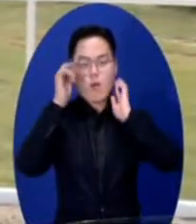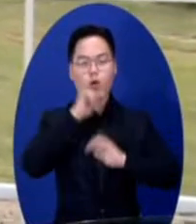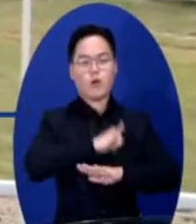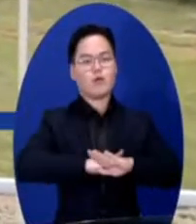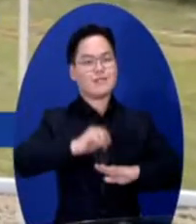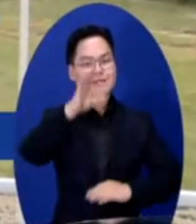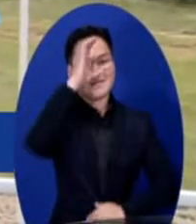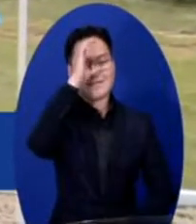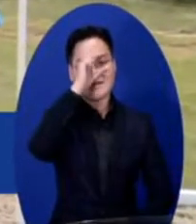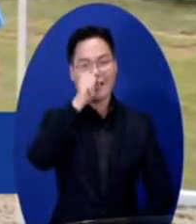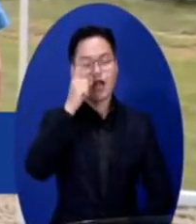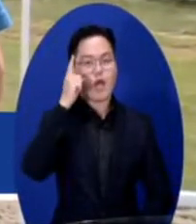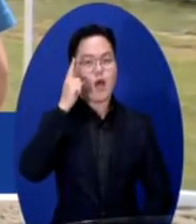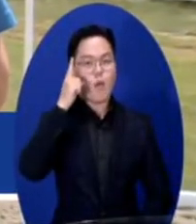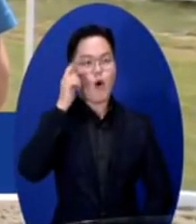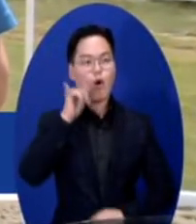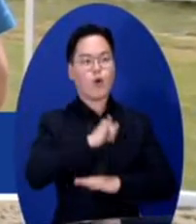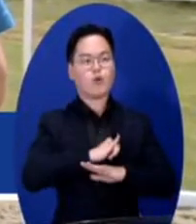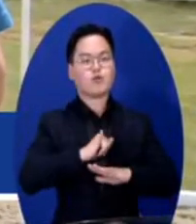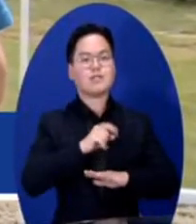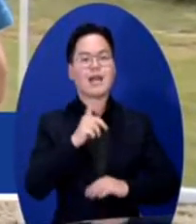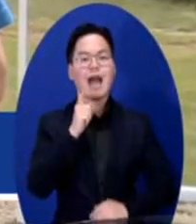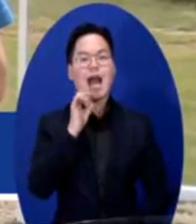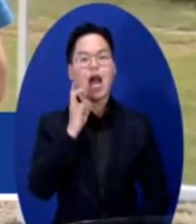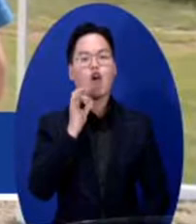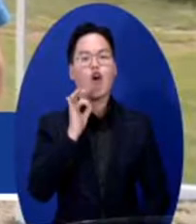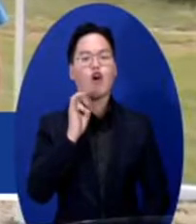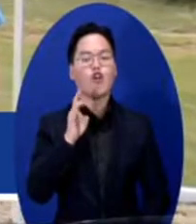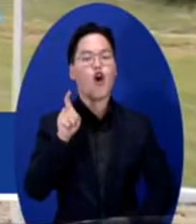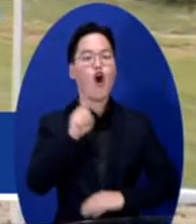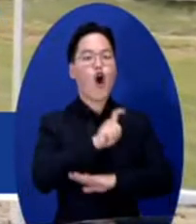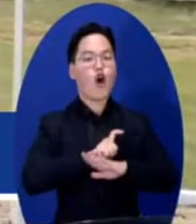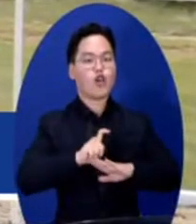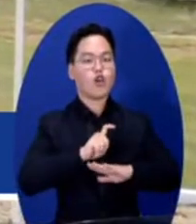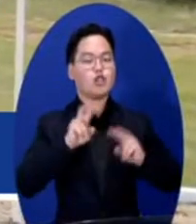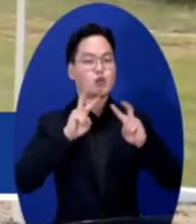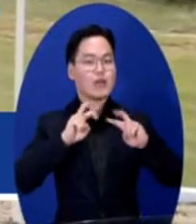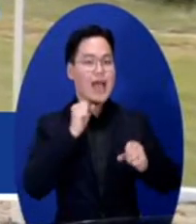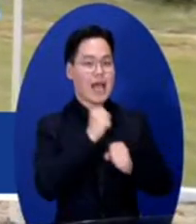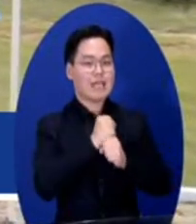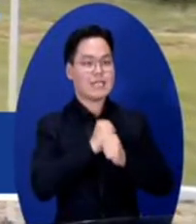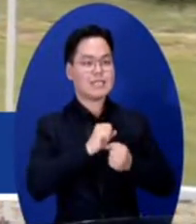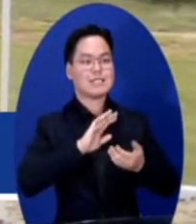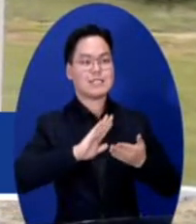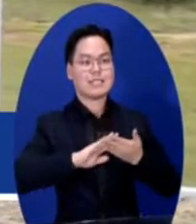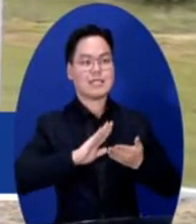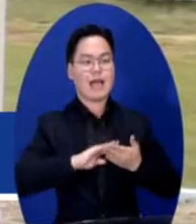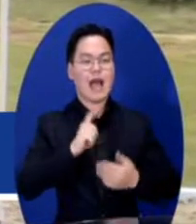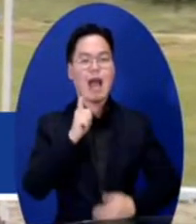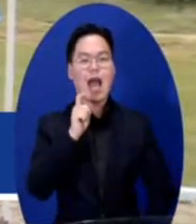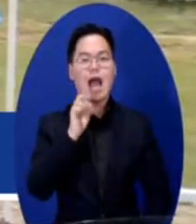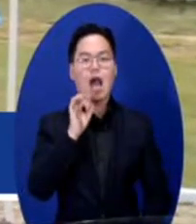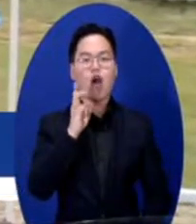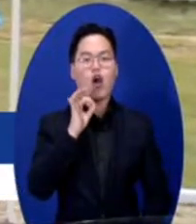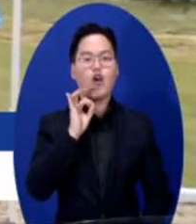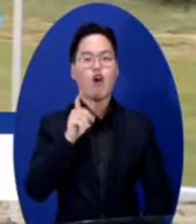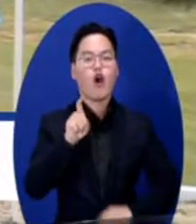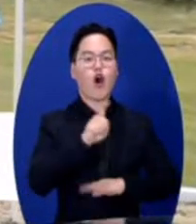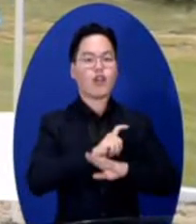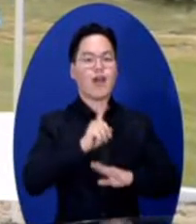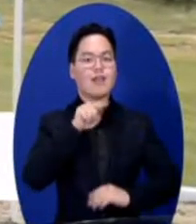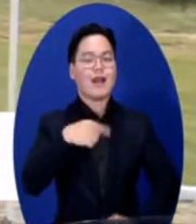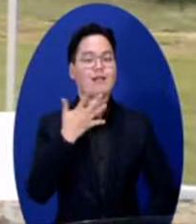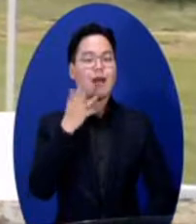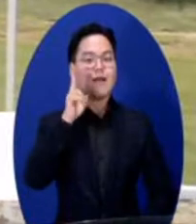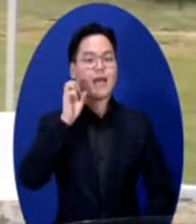Монгол Улсын ерөнхий сайд ухнаагийн хөрөлсөх их Монгол Улсын нийслэл Хар Хөрөм хотын судалгааны ажилтай танилцаж байна. Тэгэхээр Хар Хөрөм хотын туйр бол